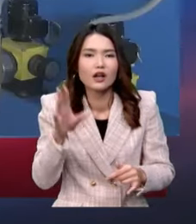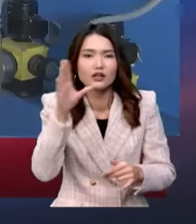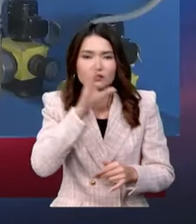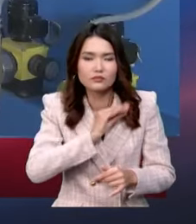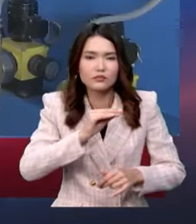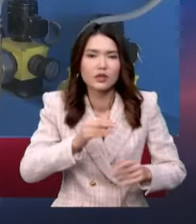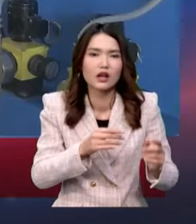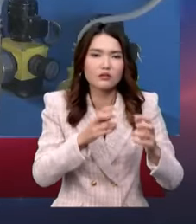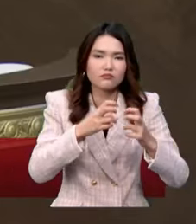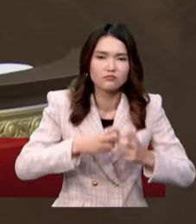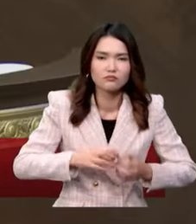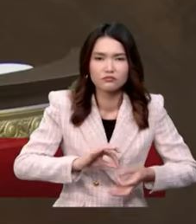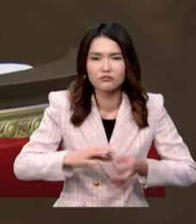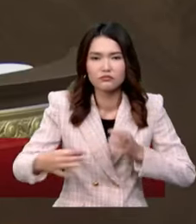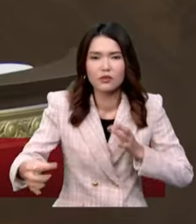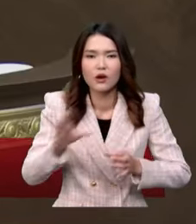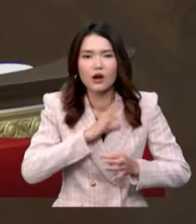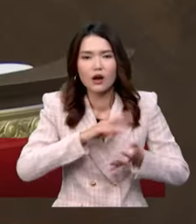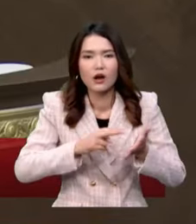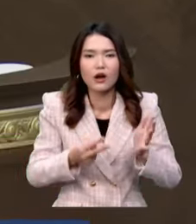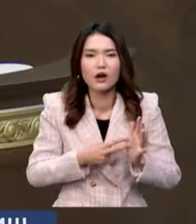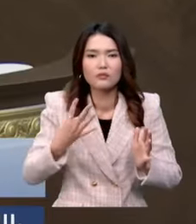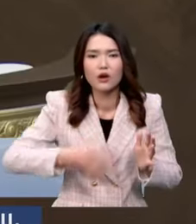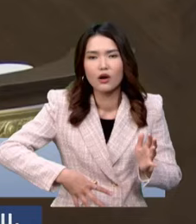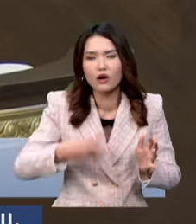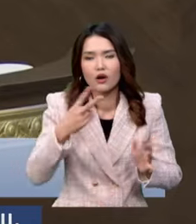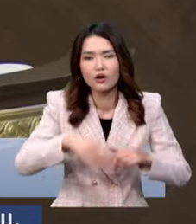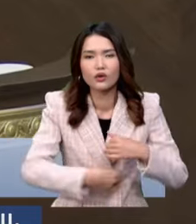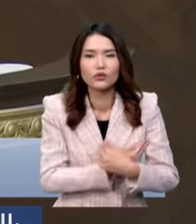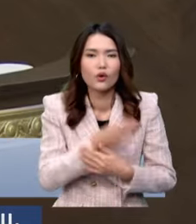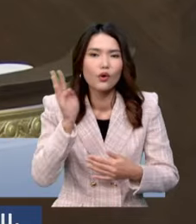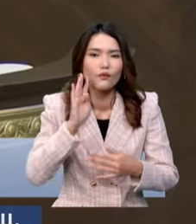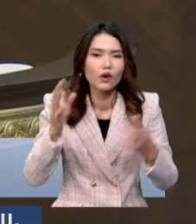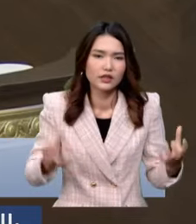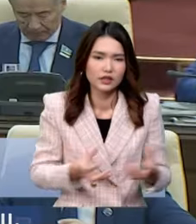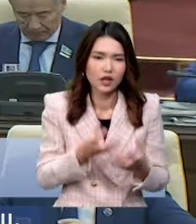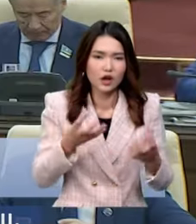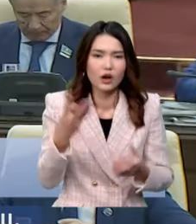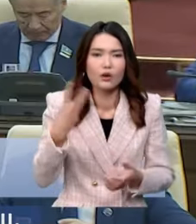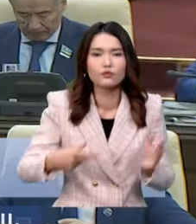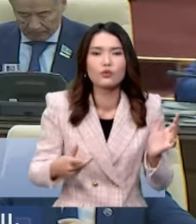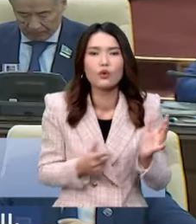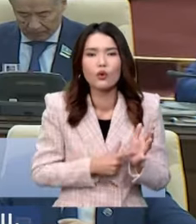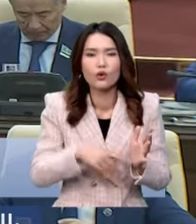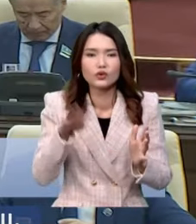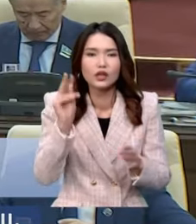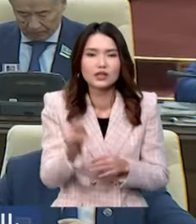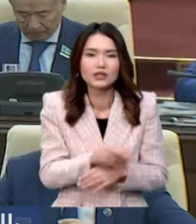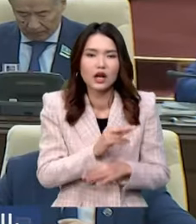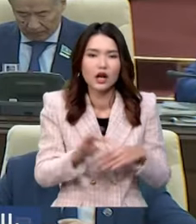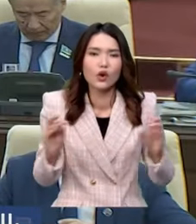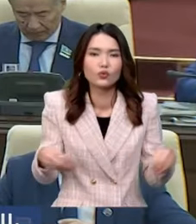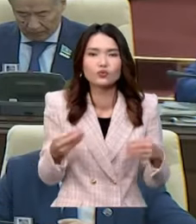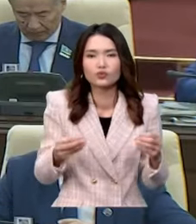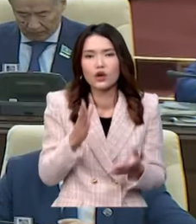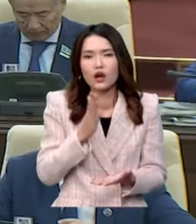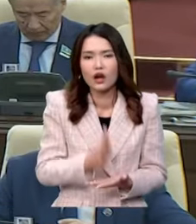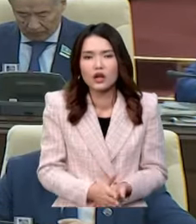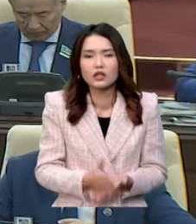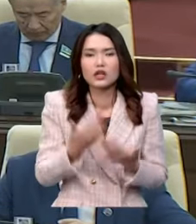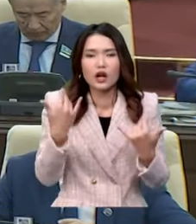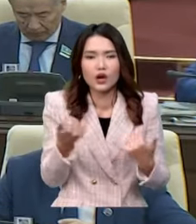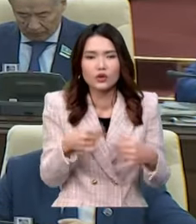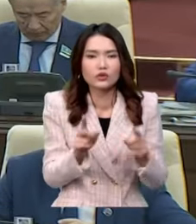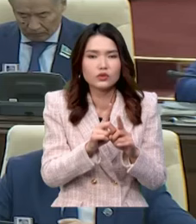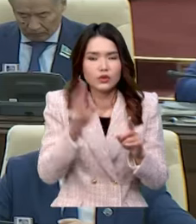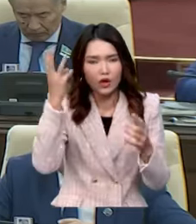проводить расследование. 42 жаңа су қоймасын салу және 37 қолданыстағы су қоймасын реконструкция жоспарда тұр. Сонымен